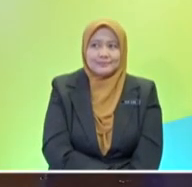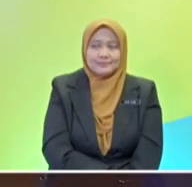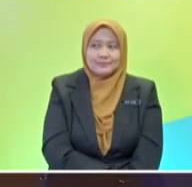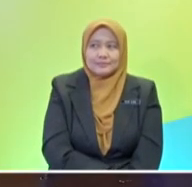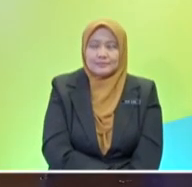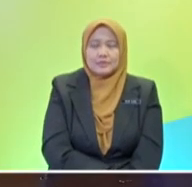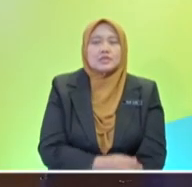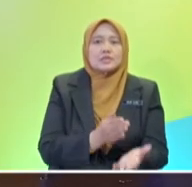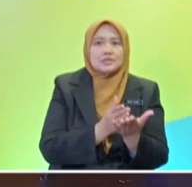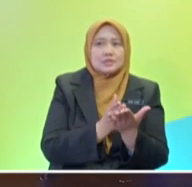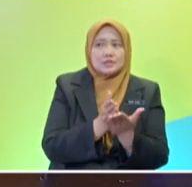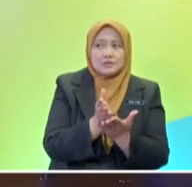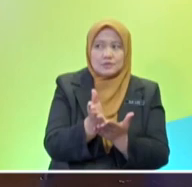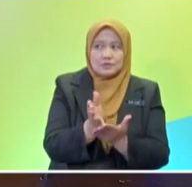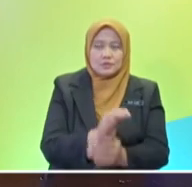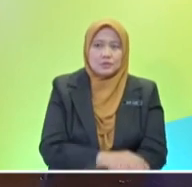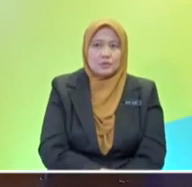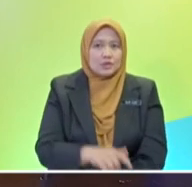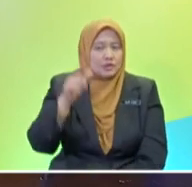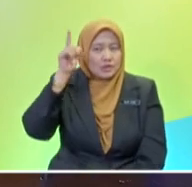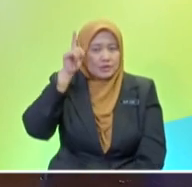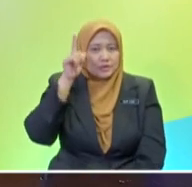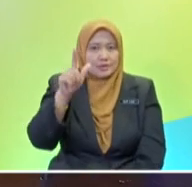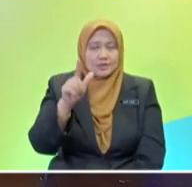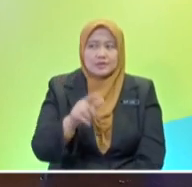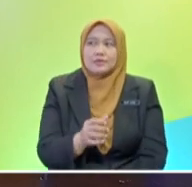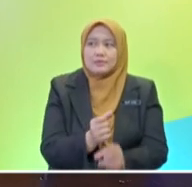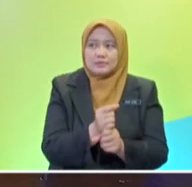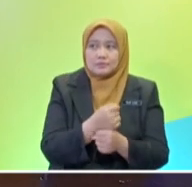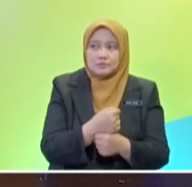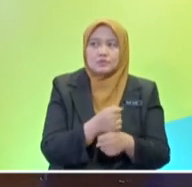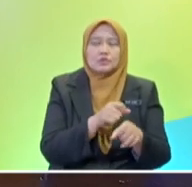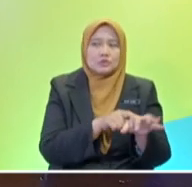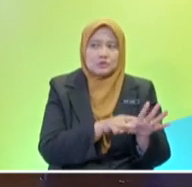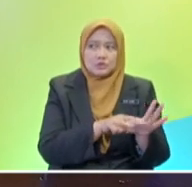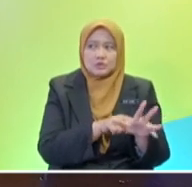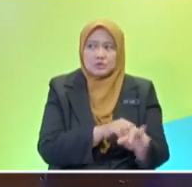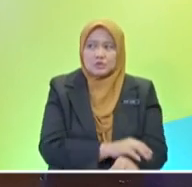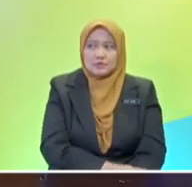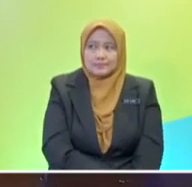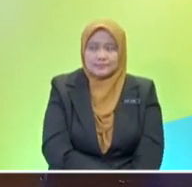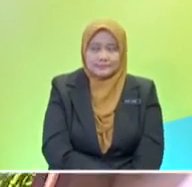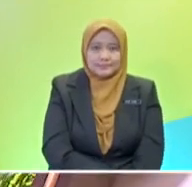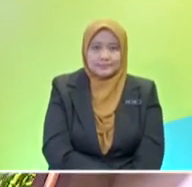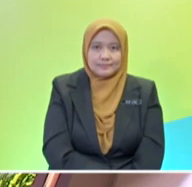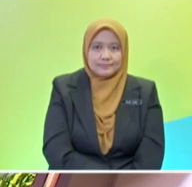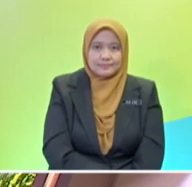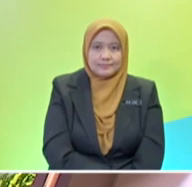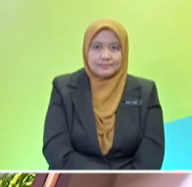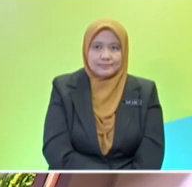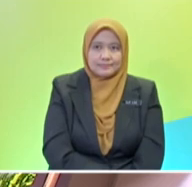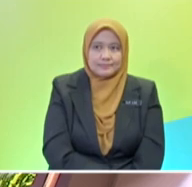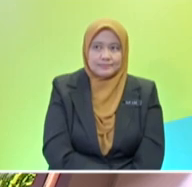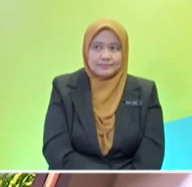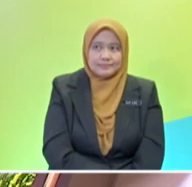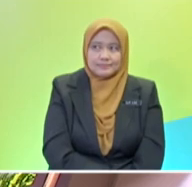Okey, seterusnya mari kita lihat bentuk daun yang macam menyirip. Menyirip.